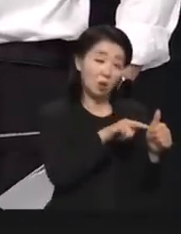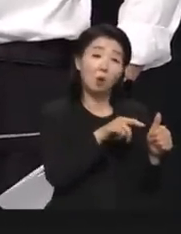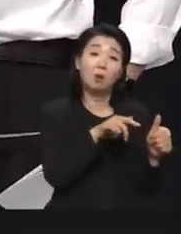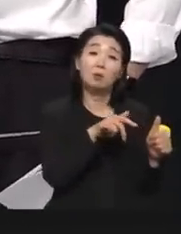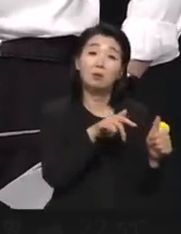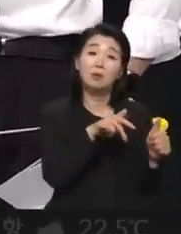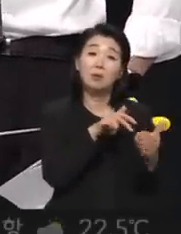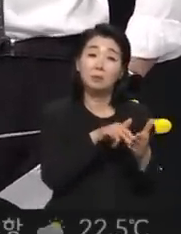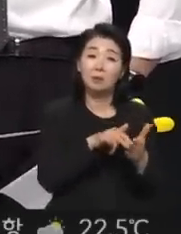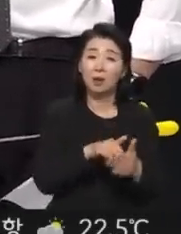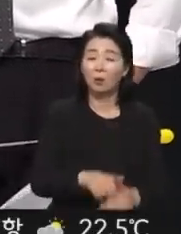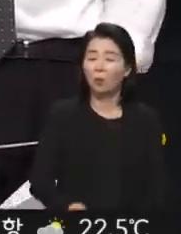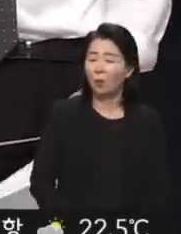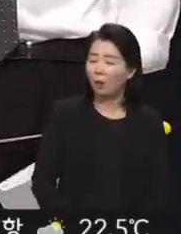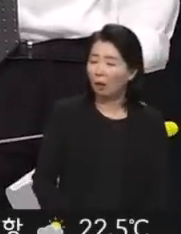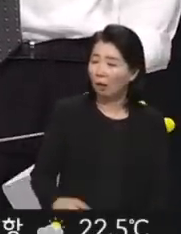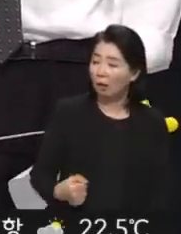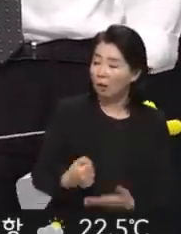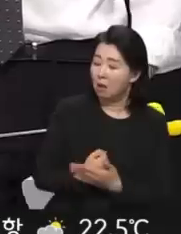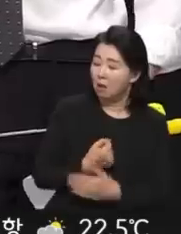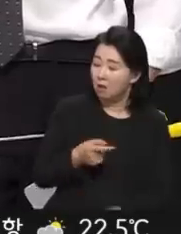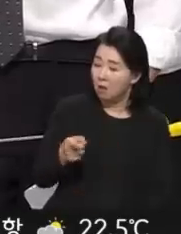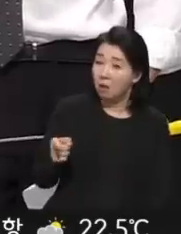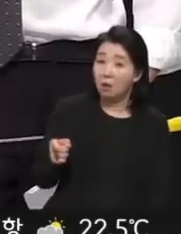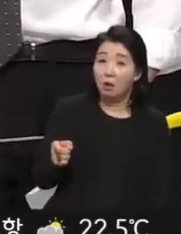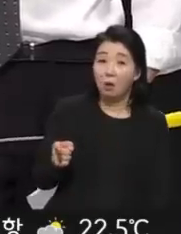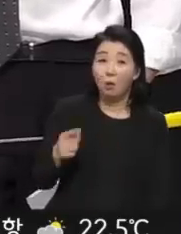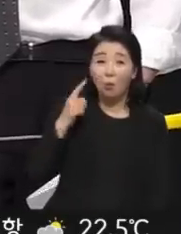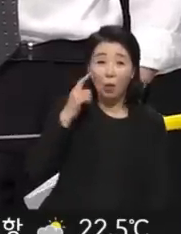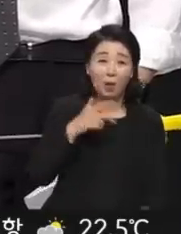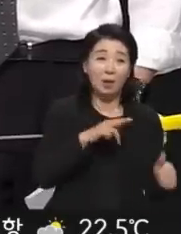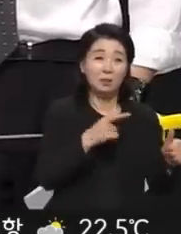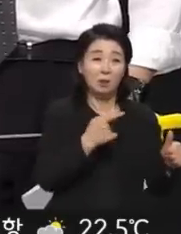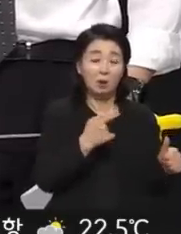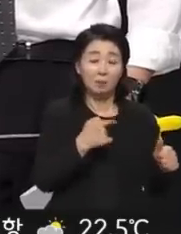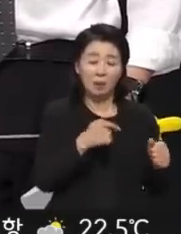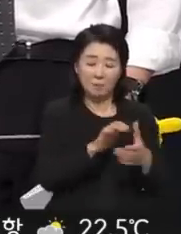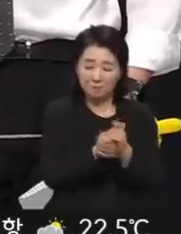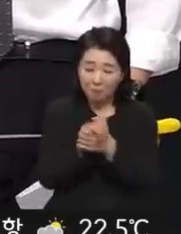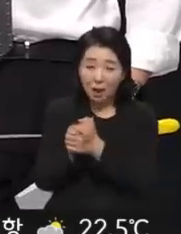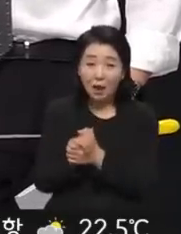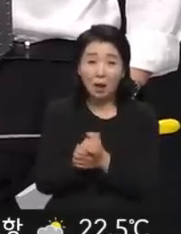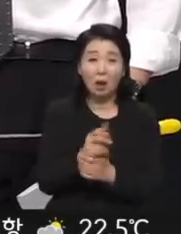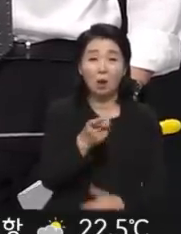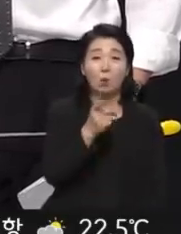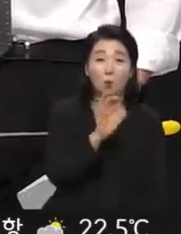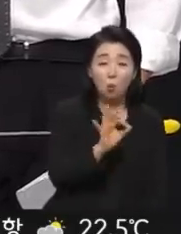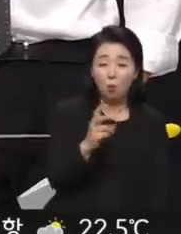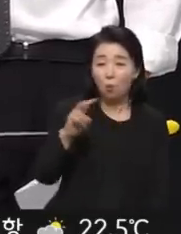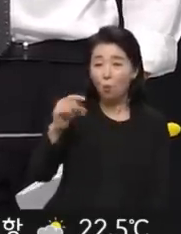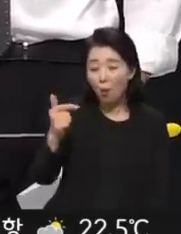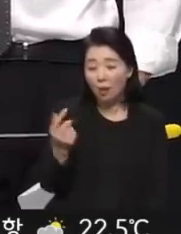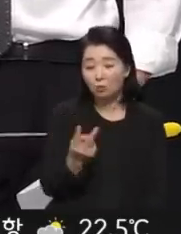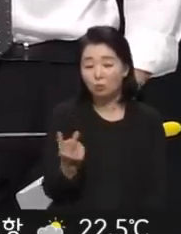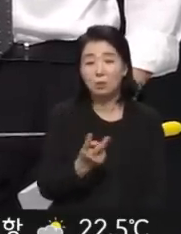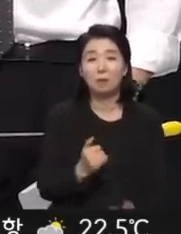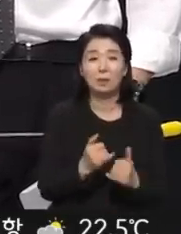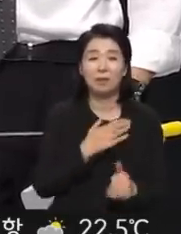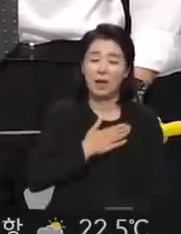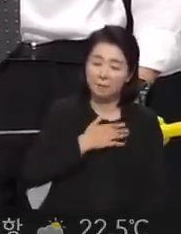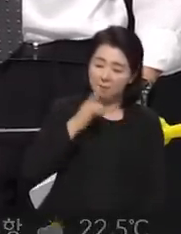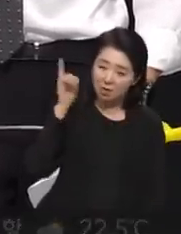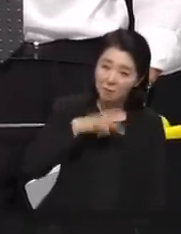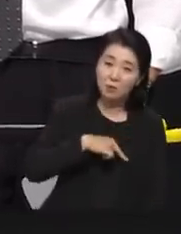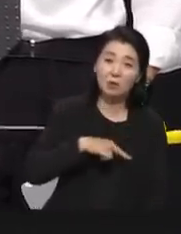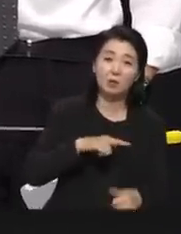입장에서는 감탄 고토였겠죠. 특히 전 씨는 한때 정을 나눴던 홍 시장과 황 전 대표에 대한 악감정을 고스란히